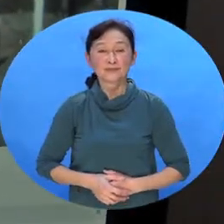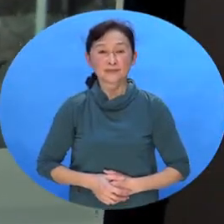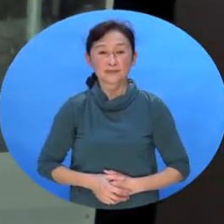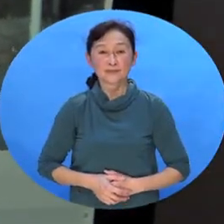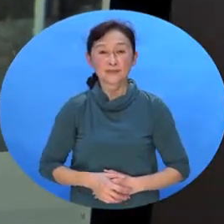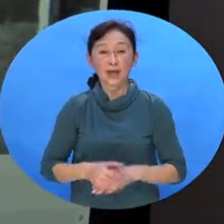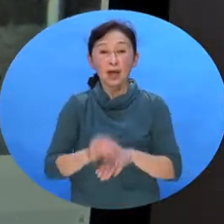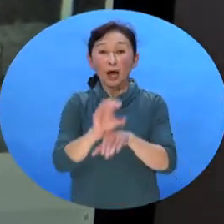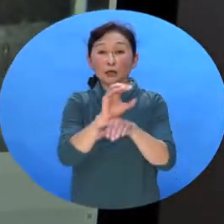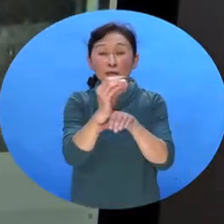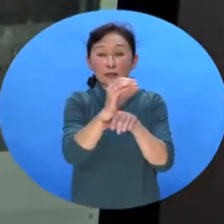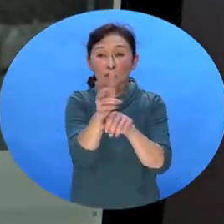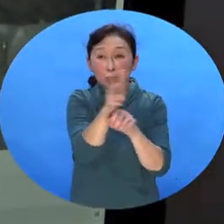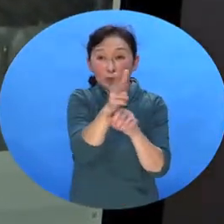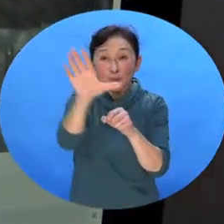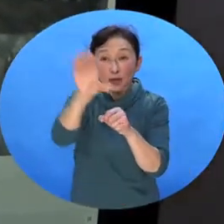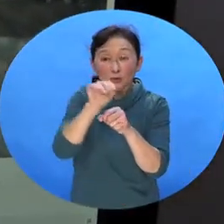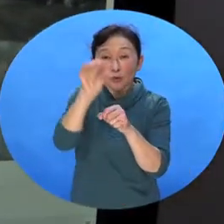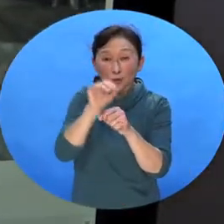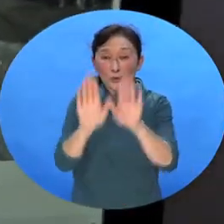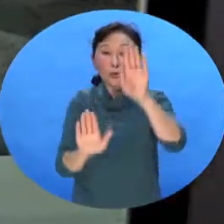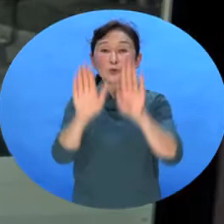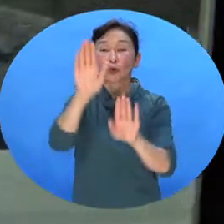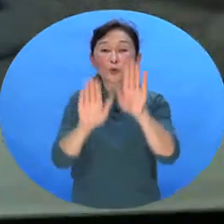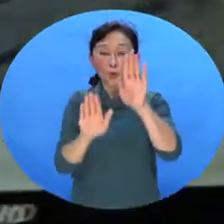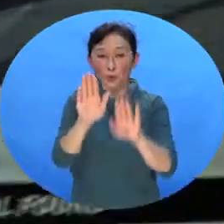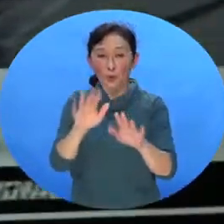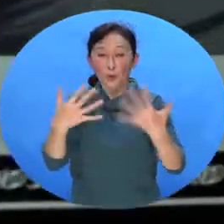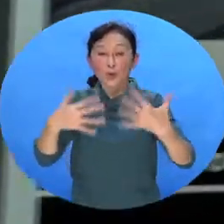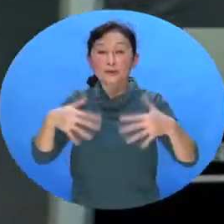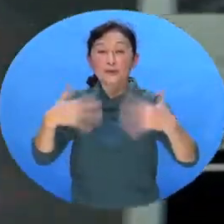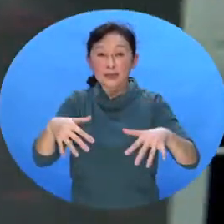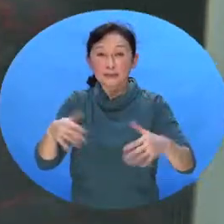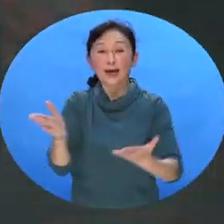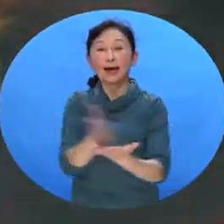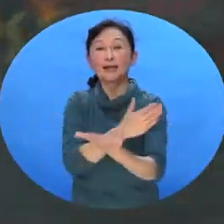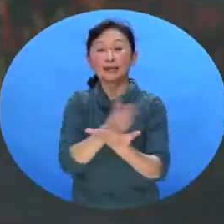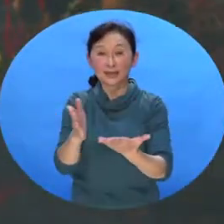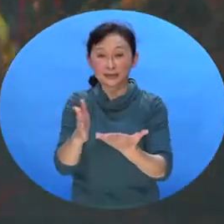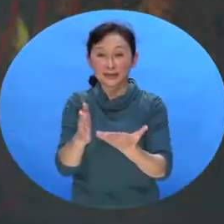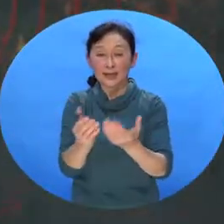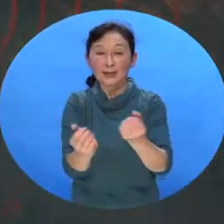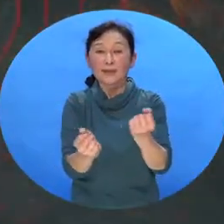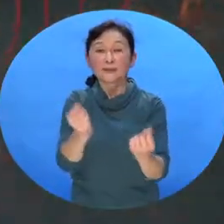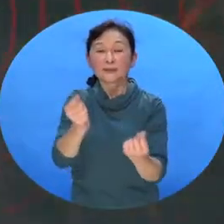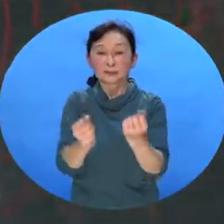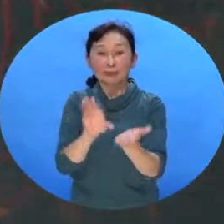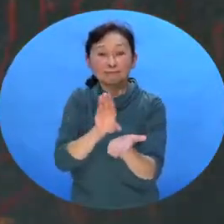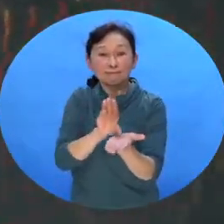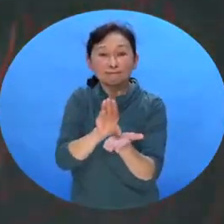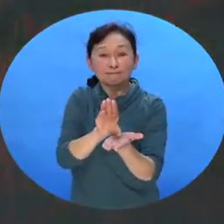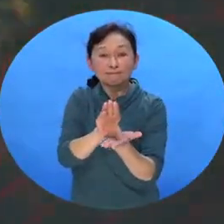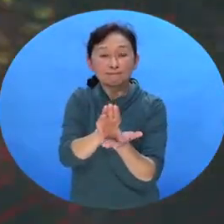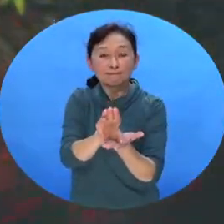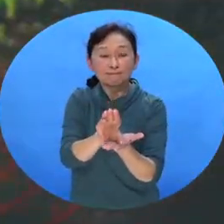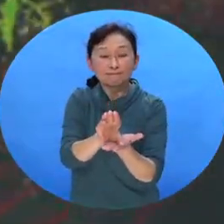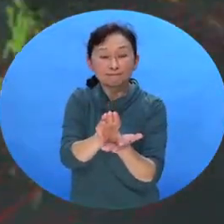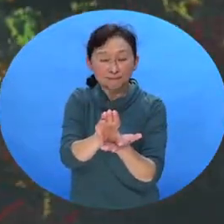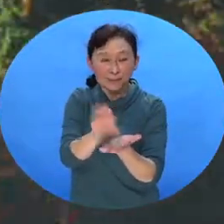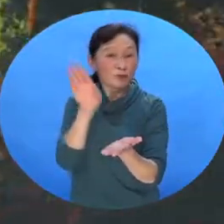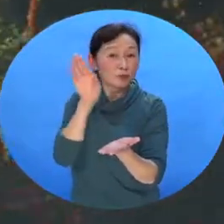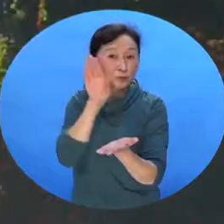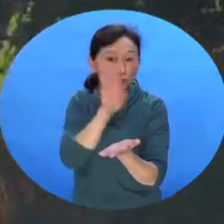レーザーセンサーとカメラが捉えた周囲の状況をシステムが判断して車を安全に走行させています